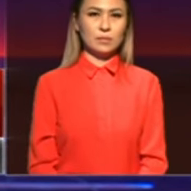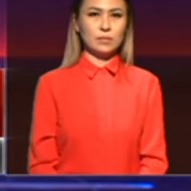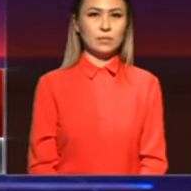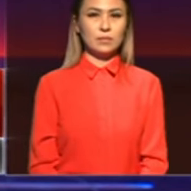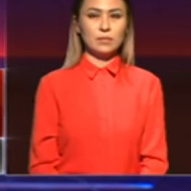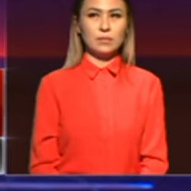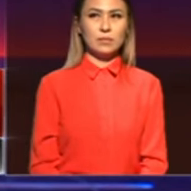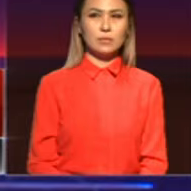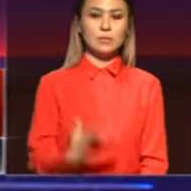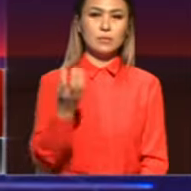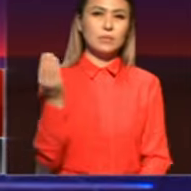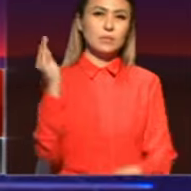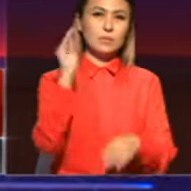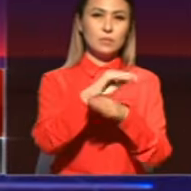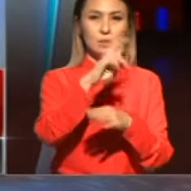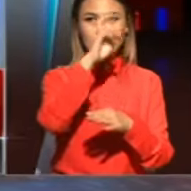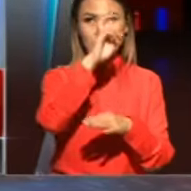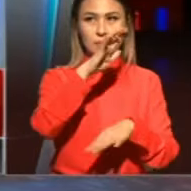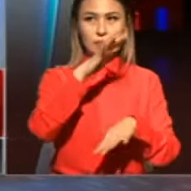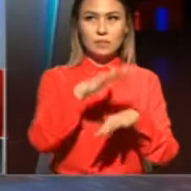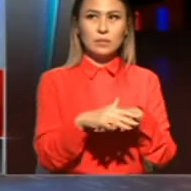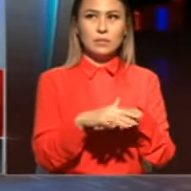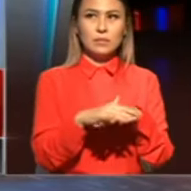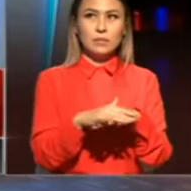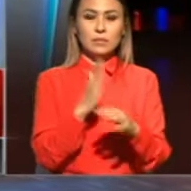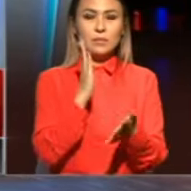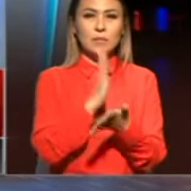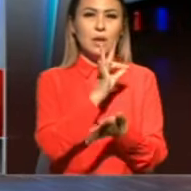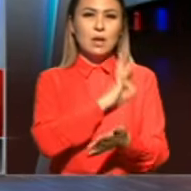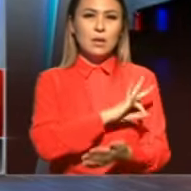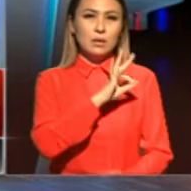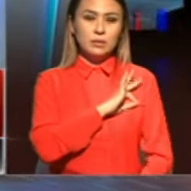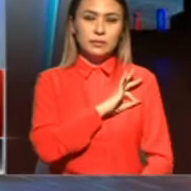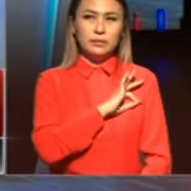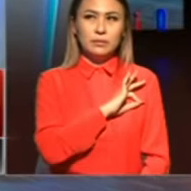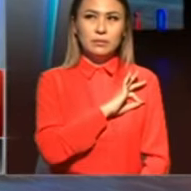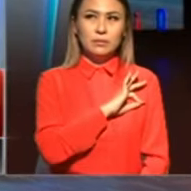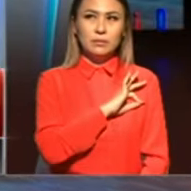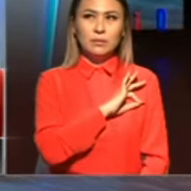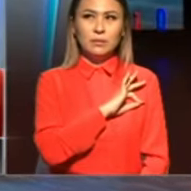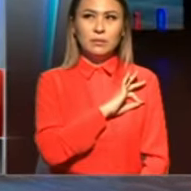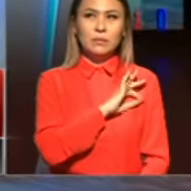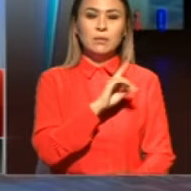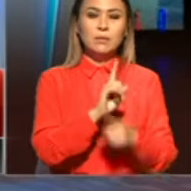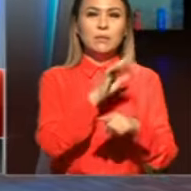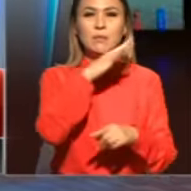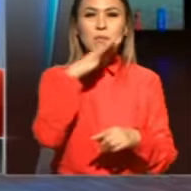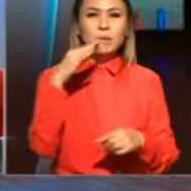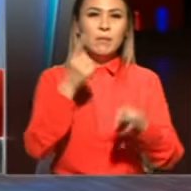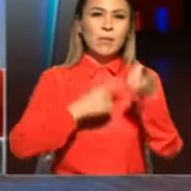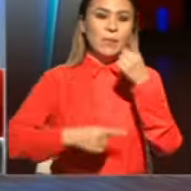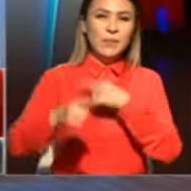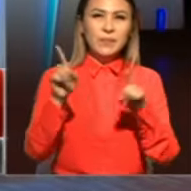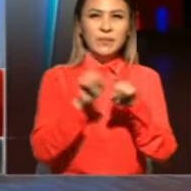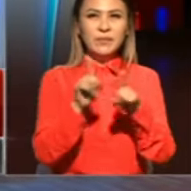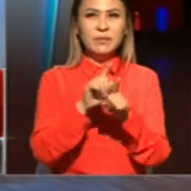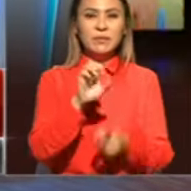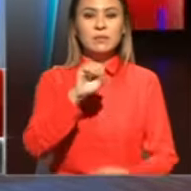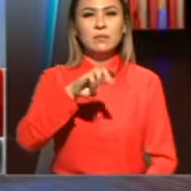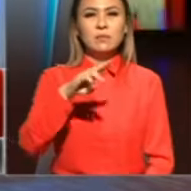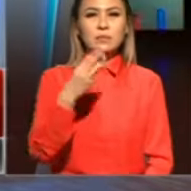Сонымен бірге жаңағы бюджеттің біраз бөлігін жабатын бізде активтер бар ғой. Ұрланған, жырланған активтерді қайтару. Бұл салада да... Офшор деген